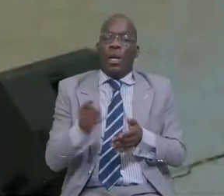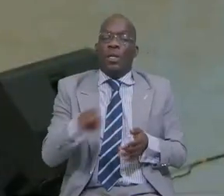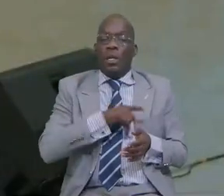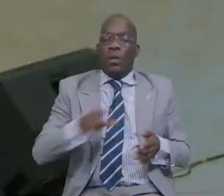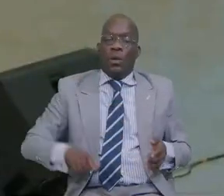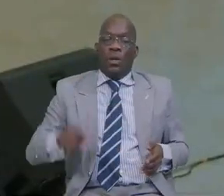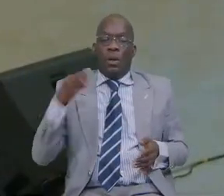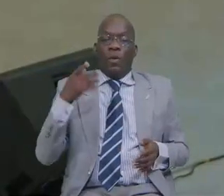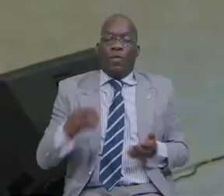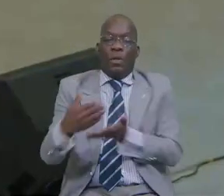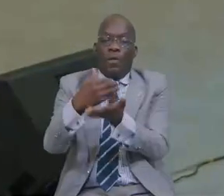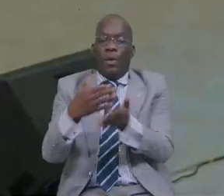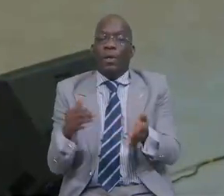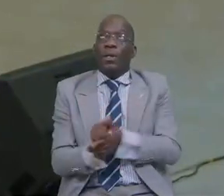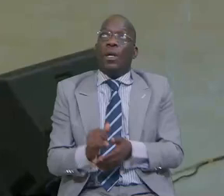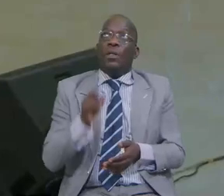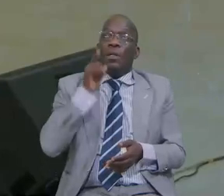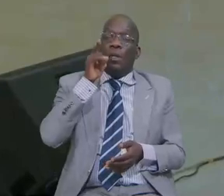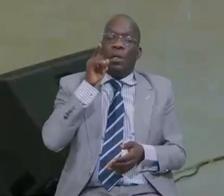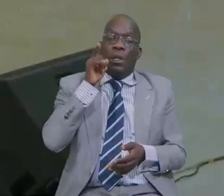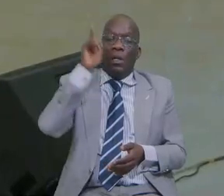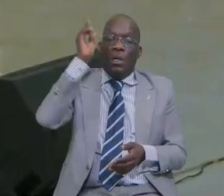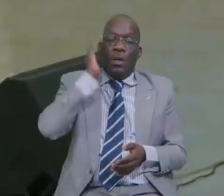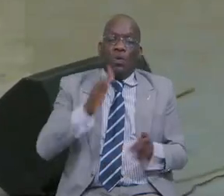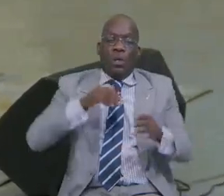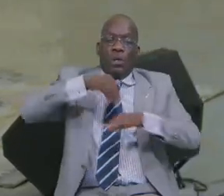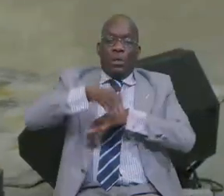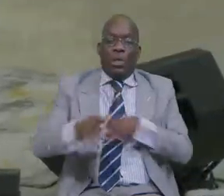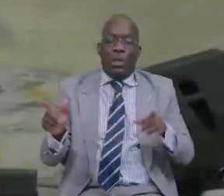moisson d'envoyer des ouvriers